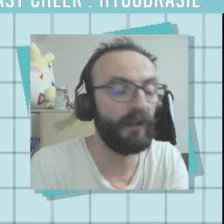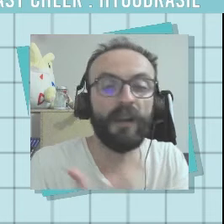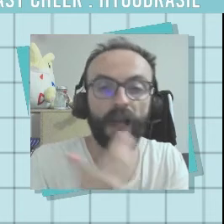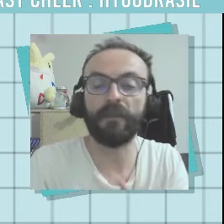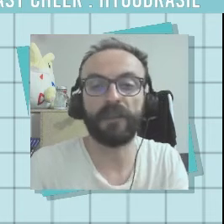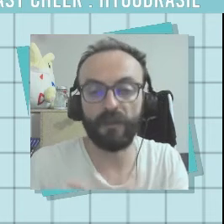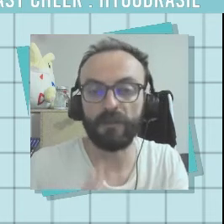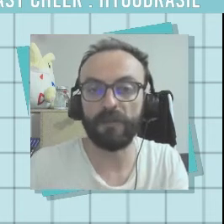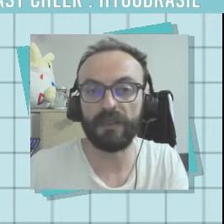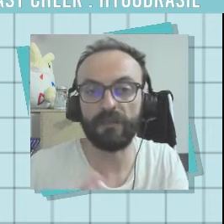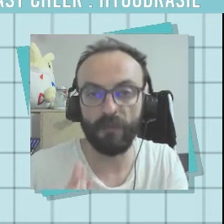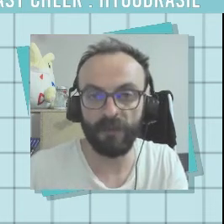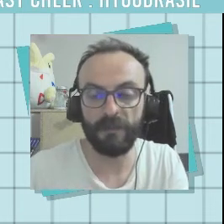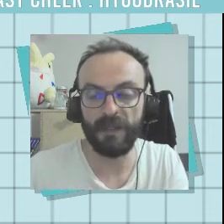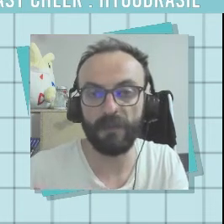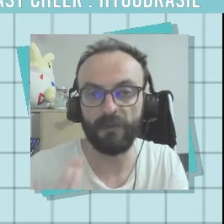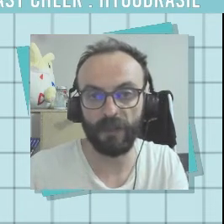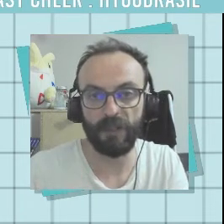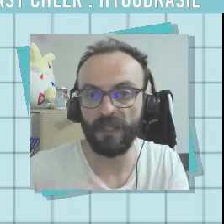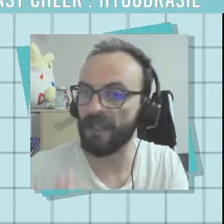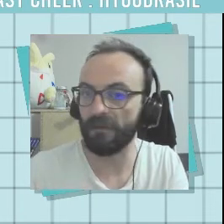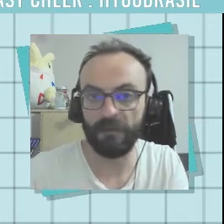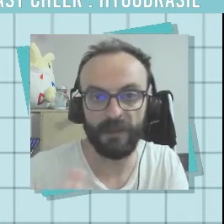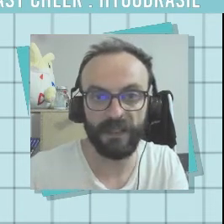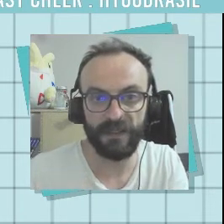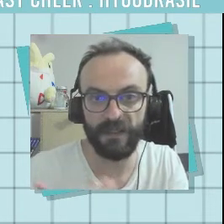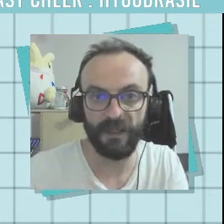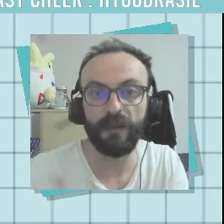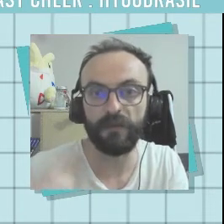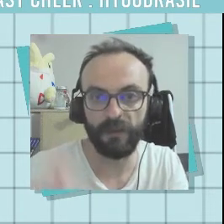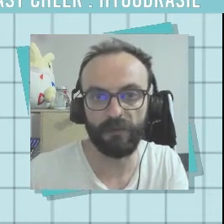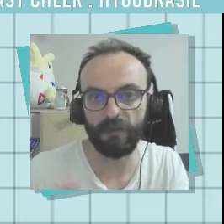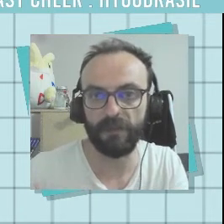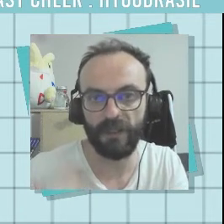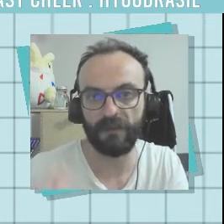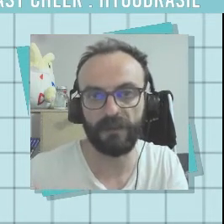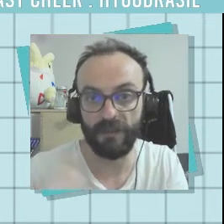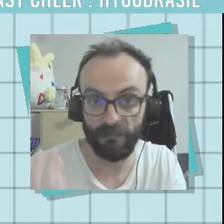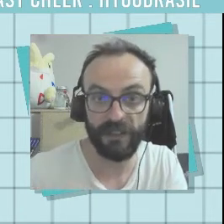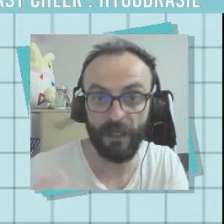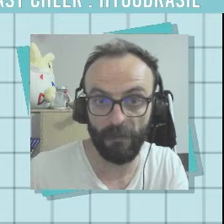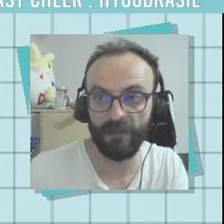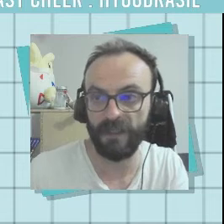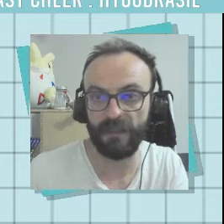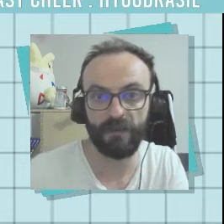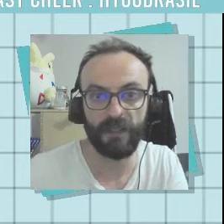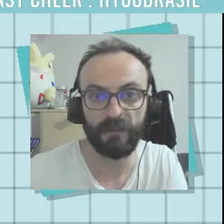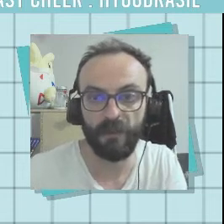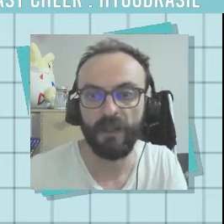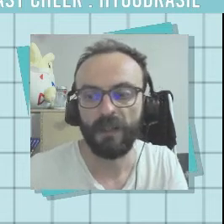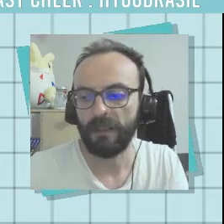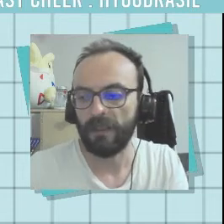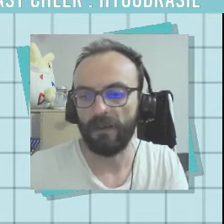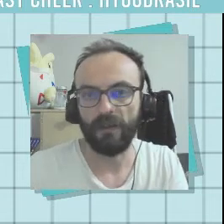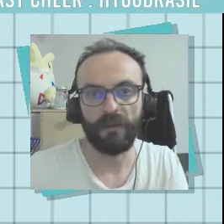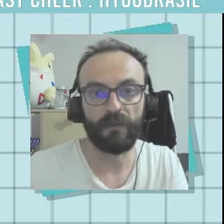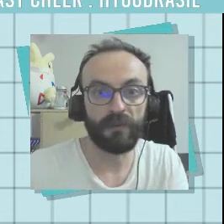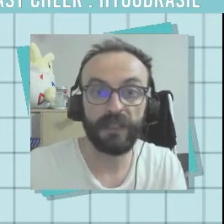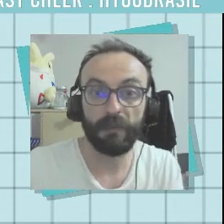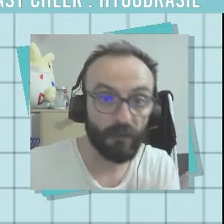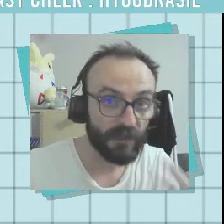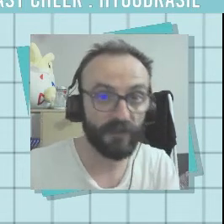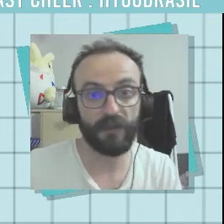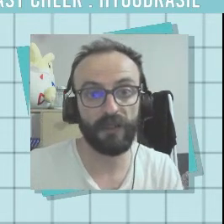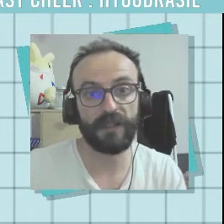sourds à votre école pour qu'ils vous montrent un petit peu le vocabulaire lié à votre métier, etc. Qu'on développe peut-être des envies d'apprendre cette langue et tout. Qu'on